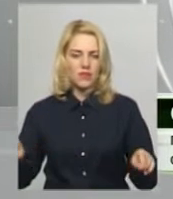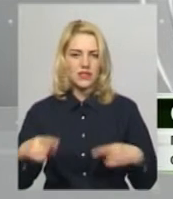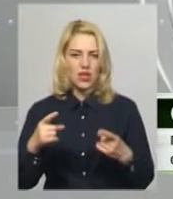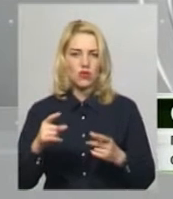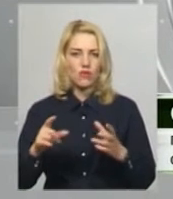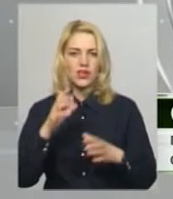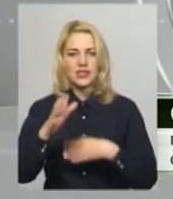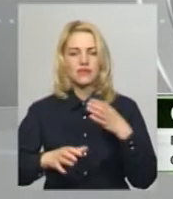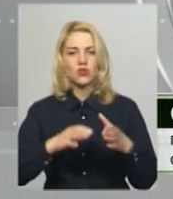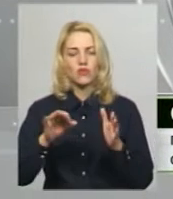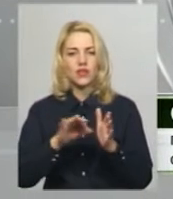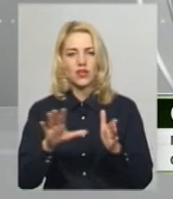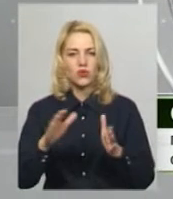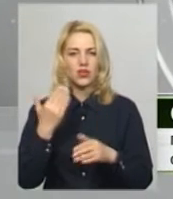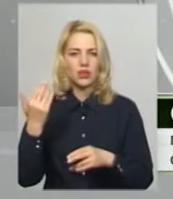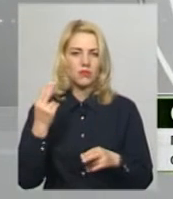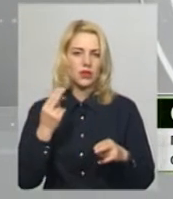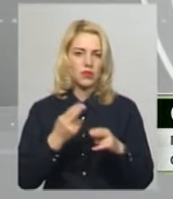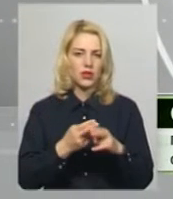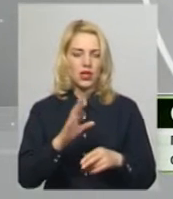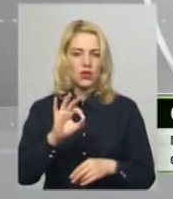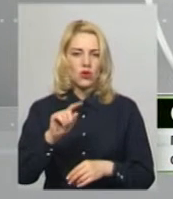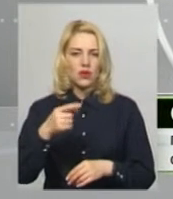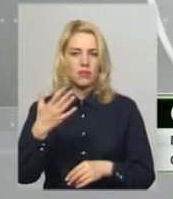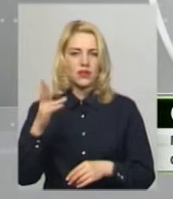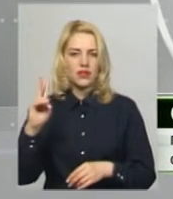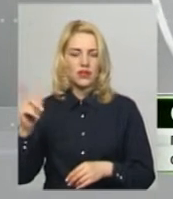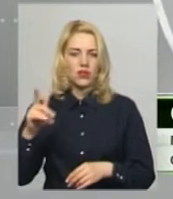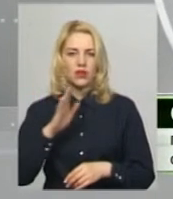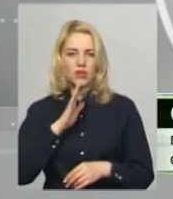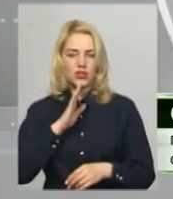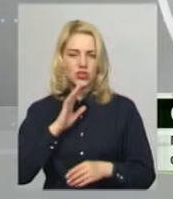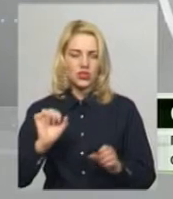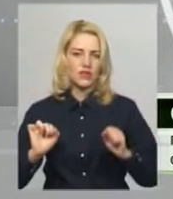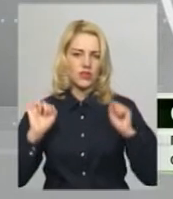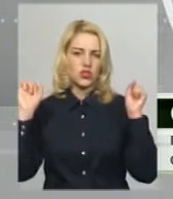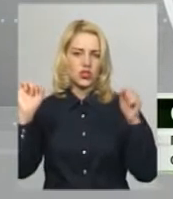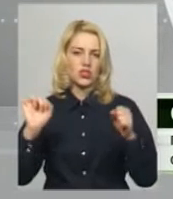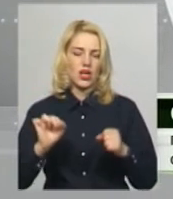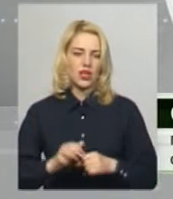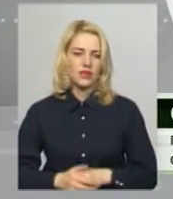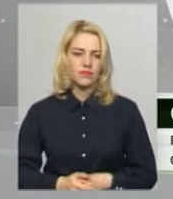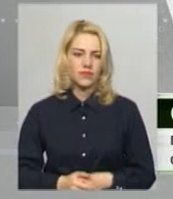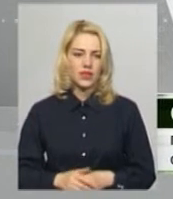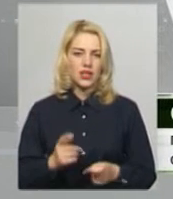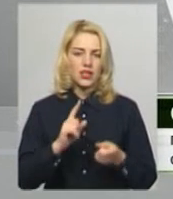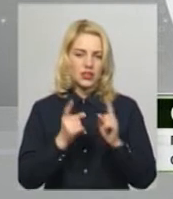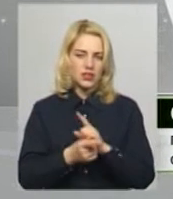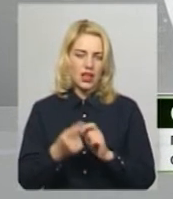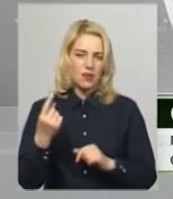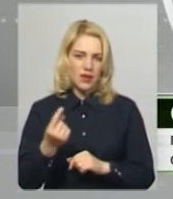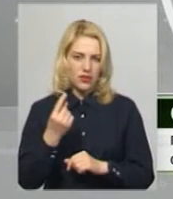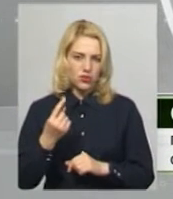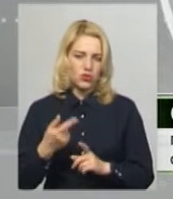світовий рекорд і її перебили 0,5 кілограма. Спортсменка більше пожала 500 грам і стала першою.